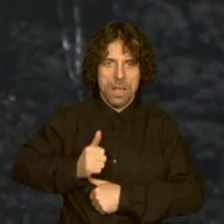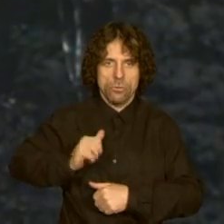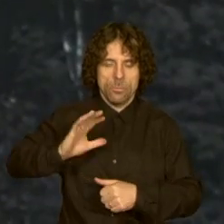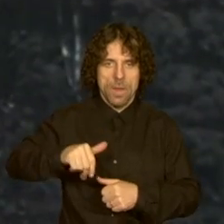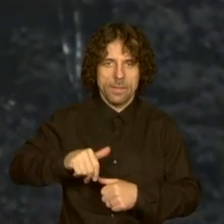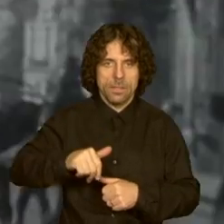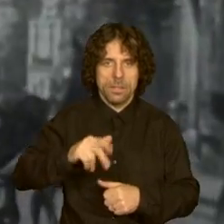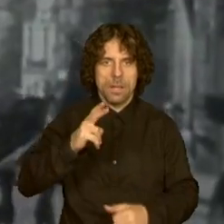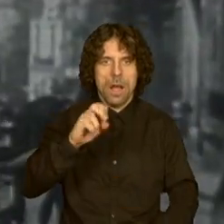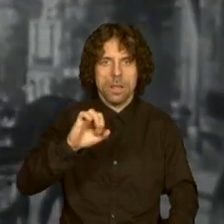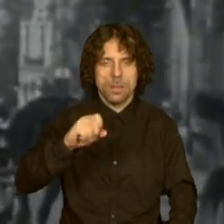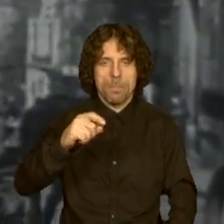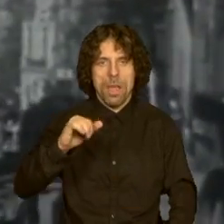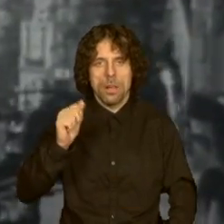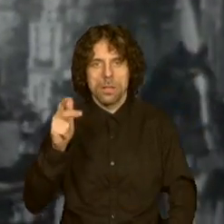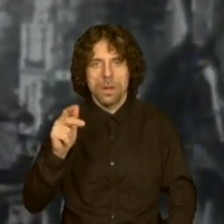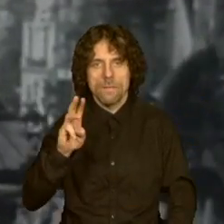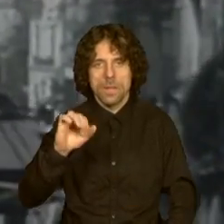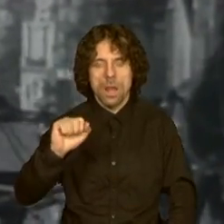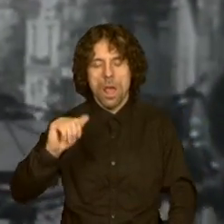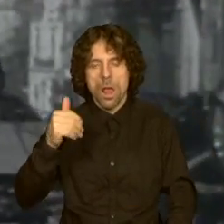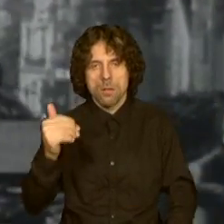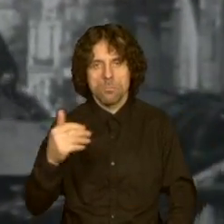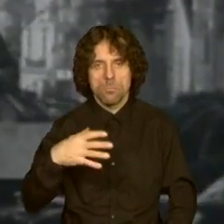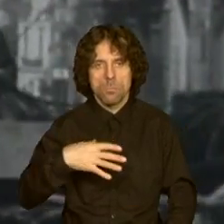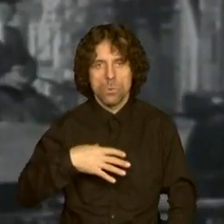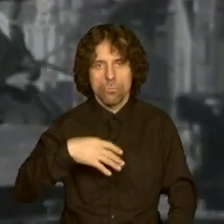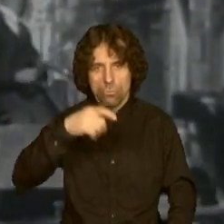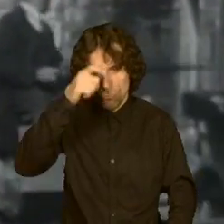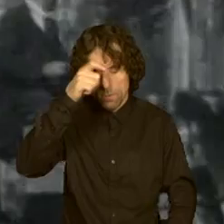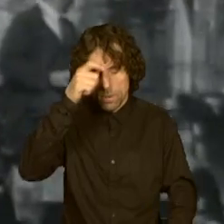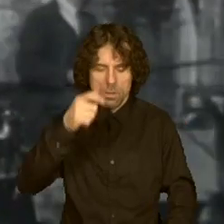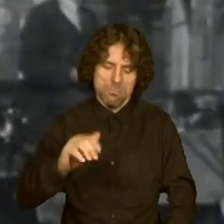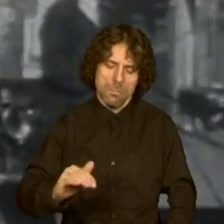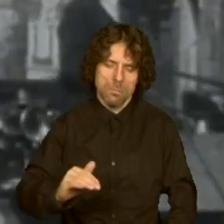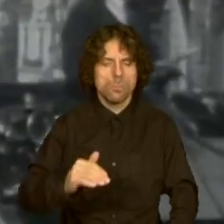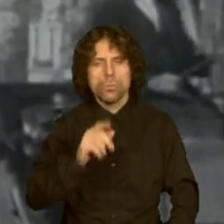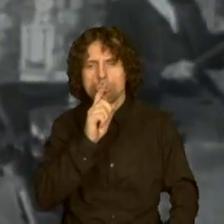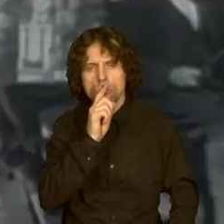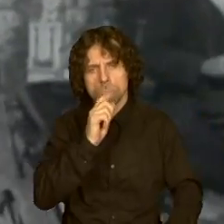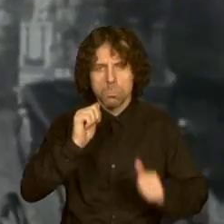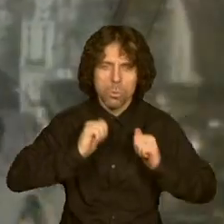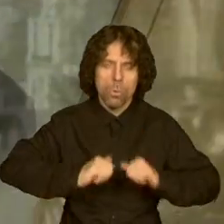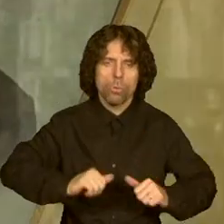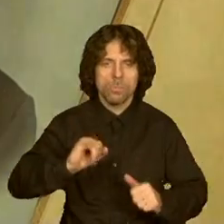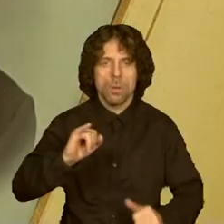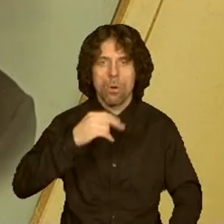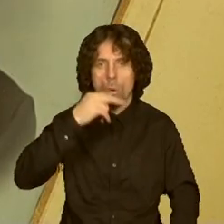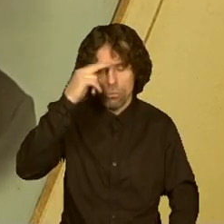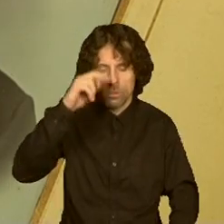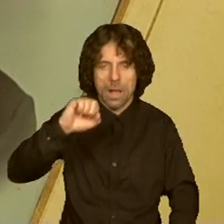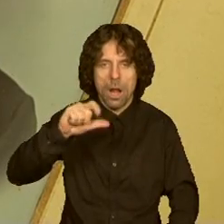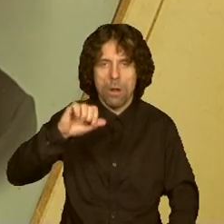strażnika miejskiego Alojzego Kasperlika, Wilhelm, był więc rokiem bardzo cichym, bardzo spokojnym. Jego